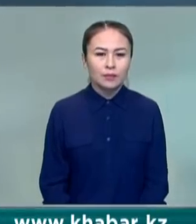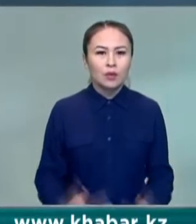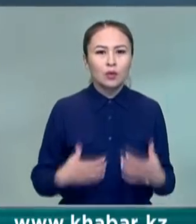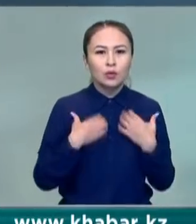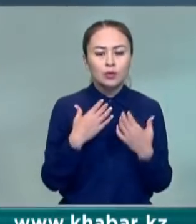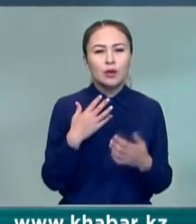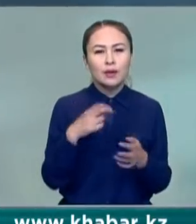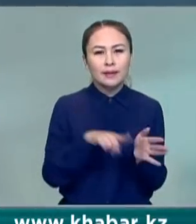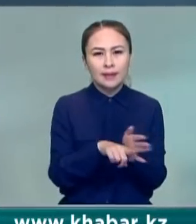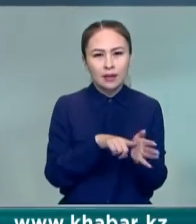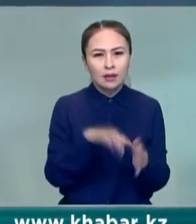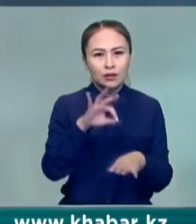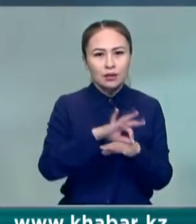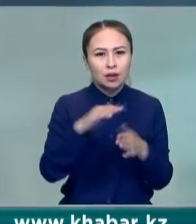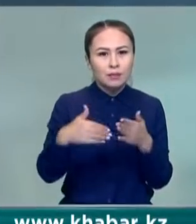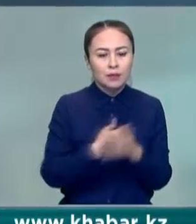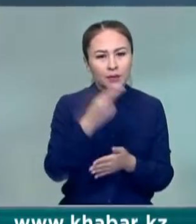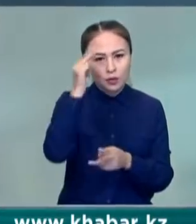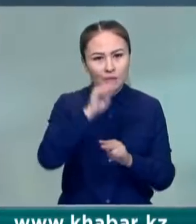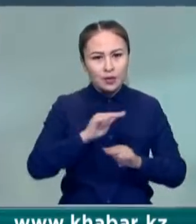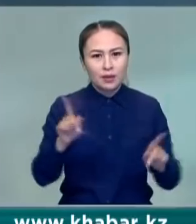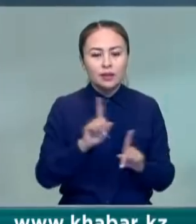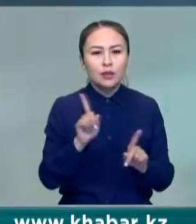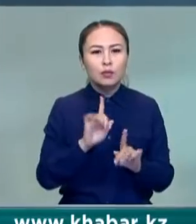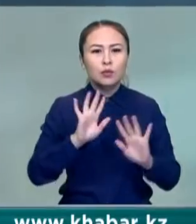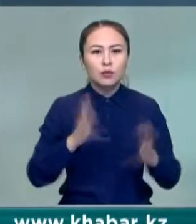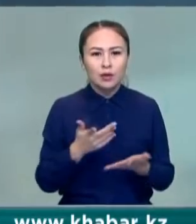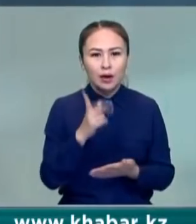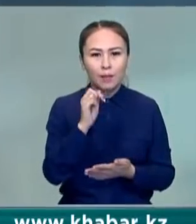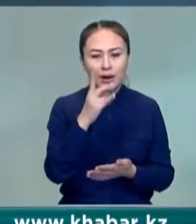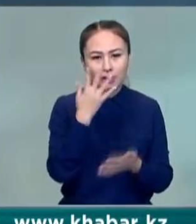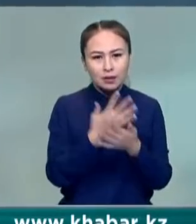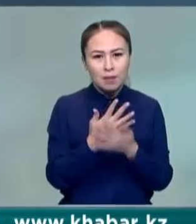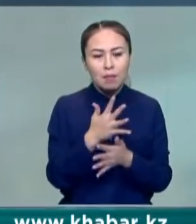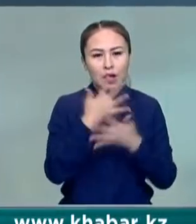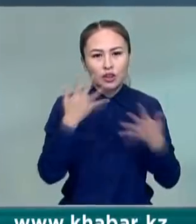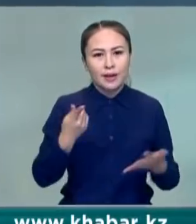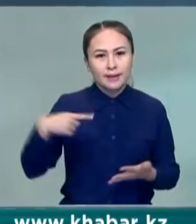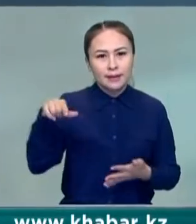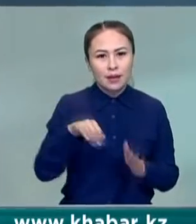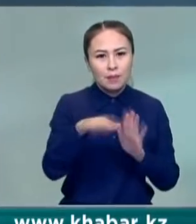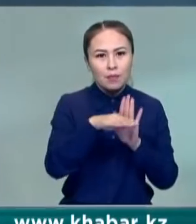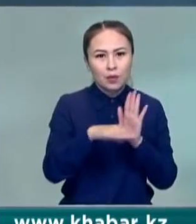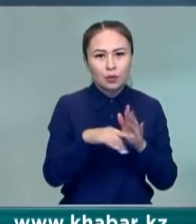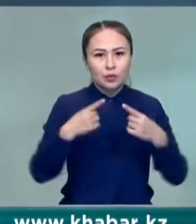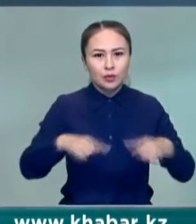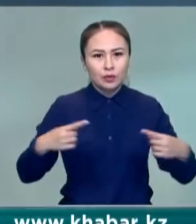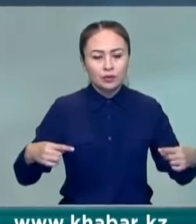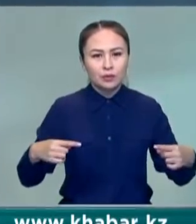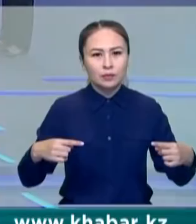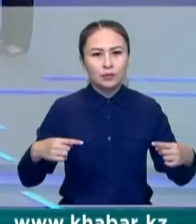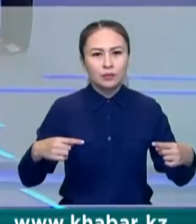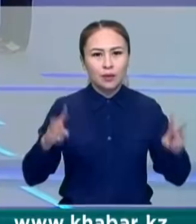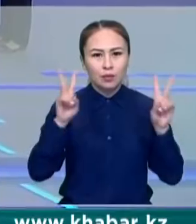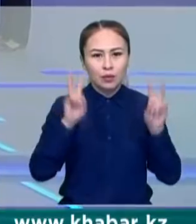Үмітсіздік, қорқыныш, күйзеліс. Жаңартылған білім беру жүйесінде не болып жатыр? Хабар арнасының Большая неделя бағдарламасының кезекті